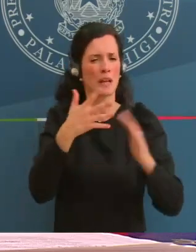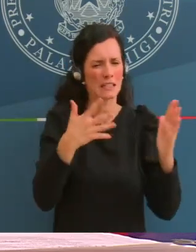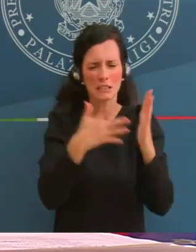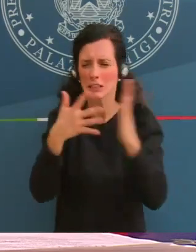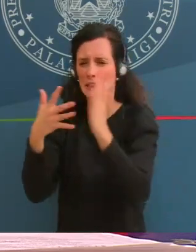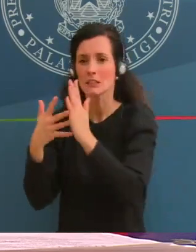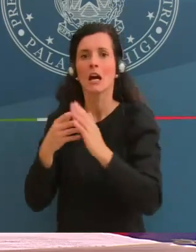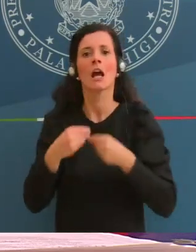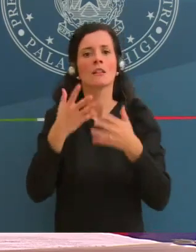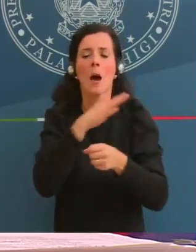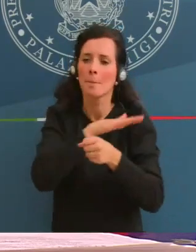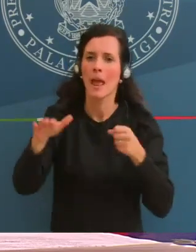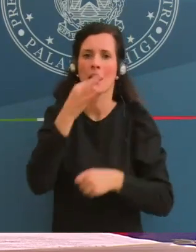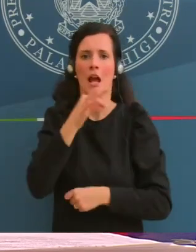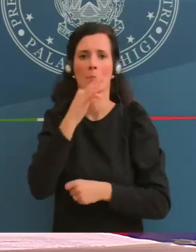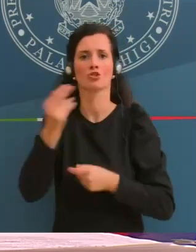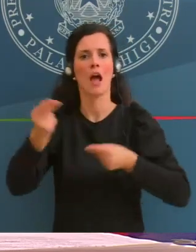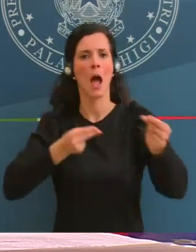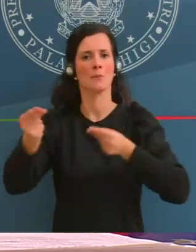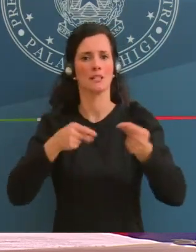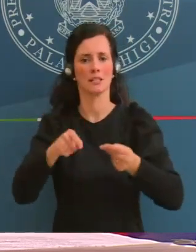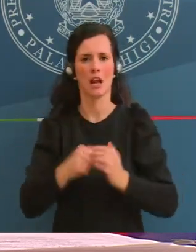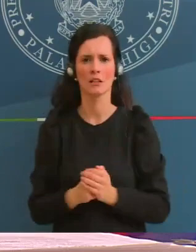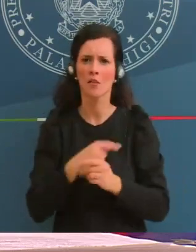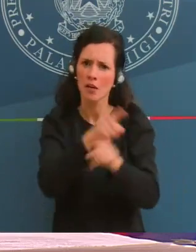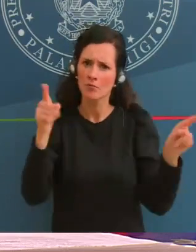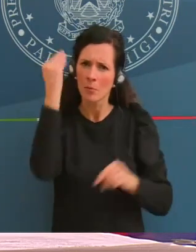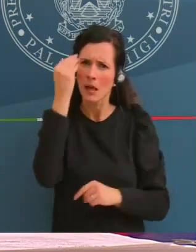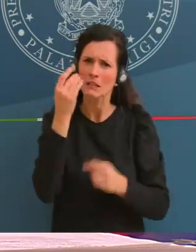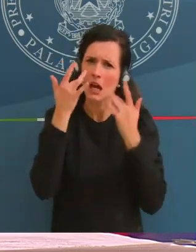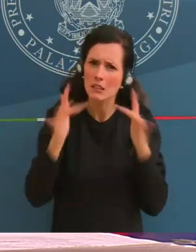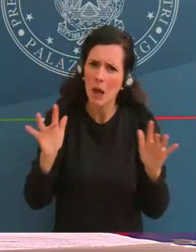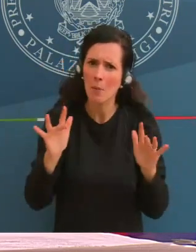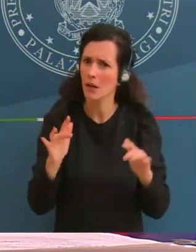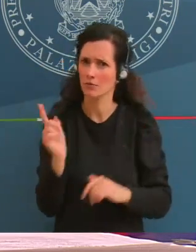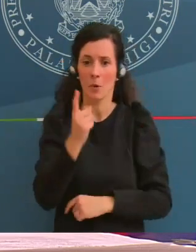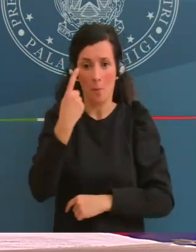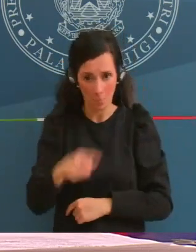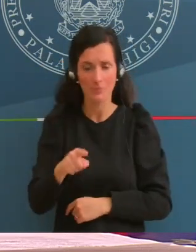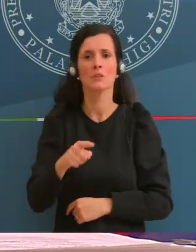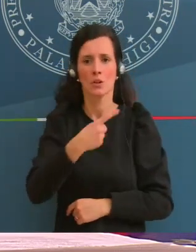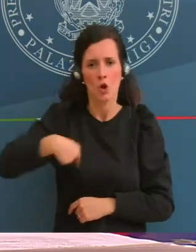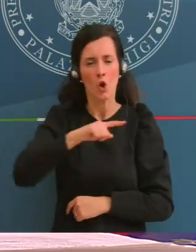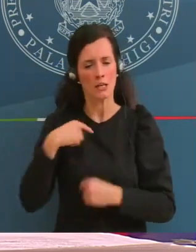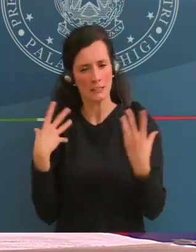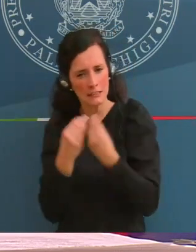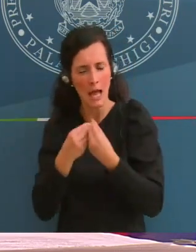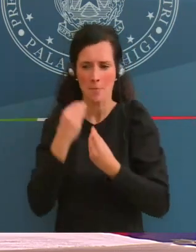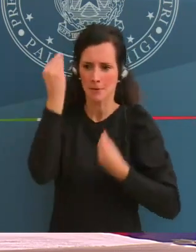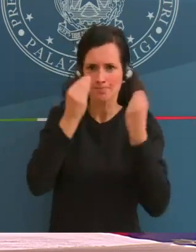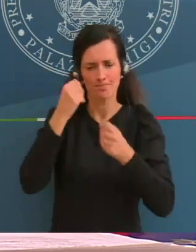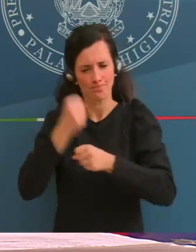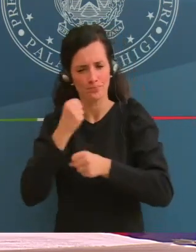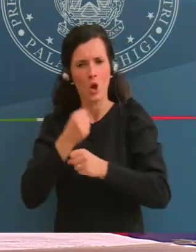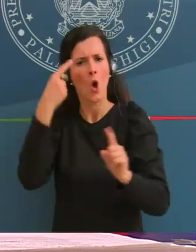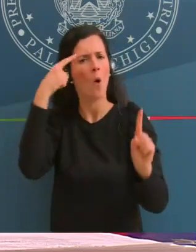facciamo sempre con l'obiettivo della piena funzionalità di ottenere quello per cui tutti